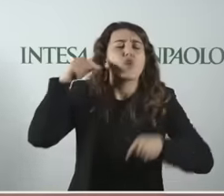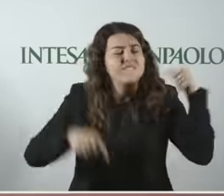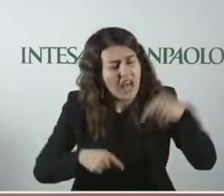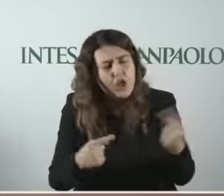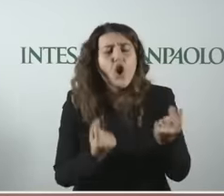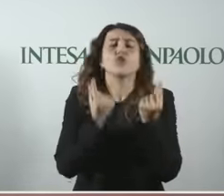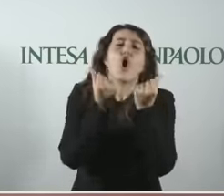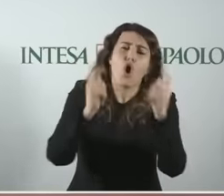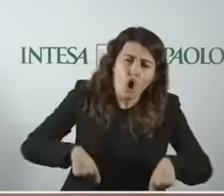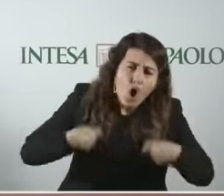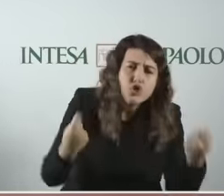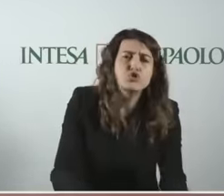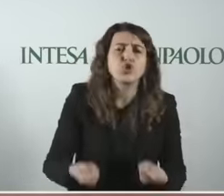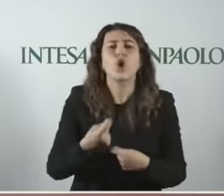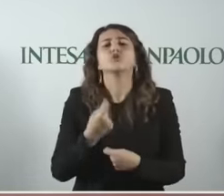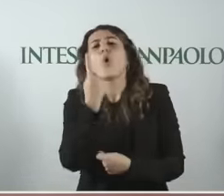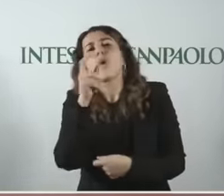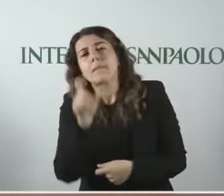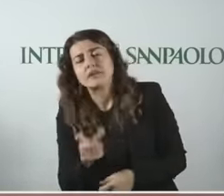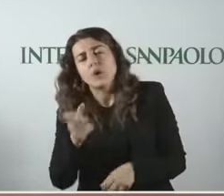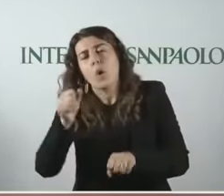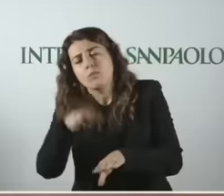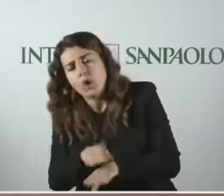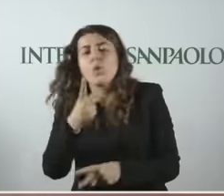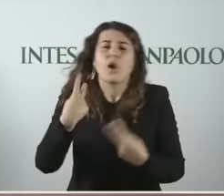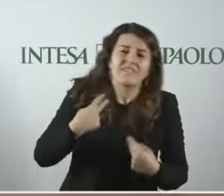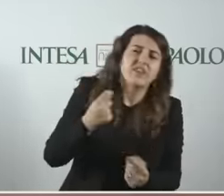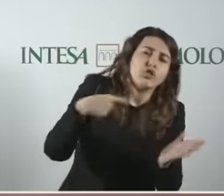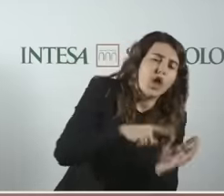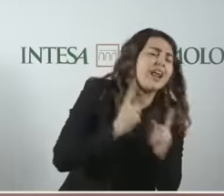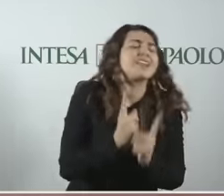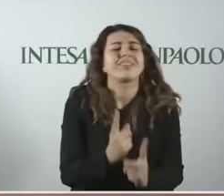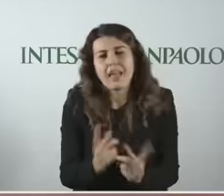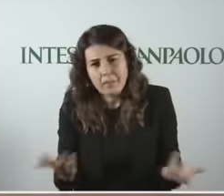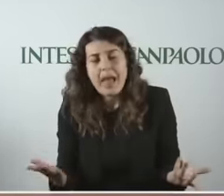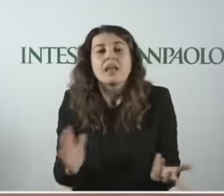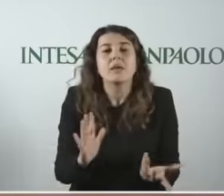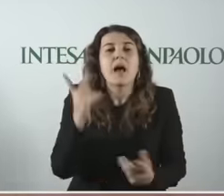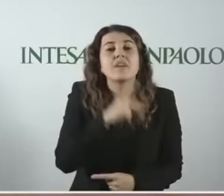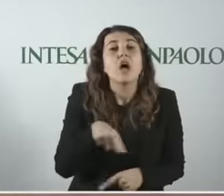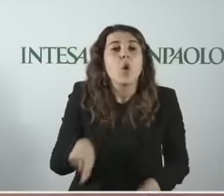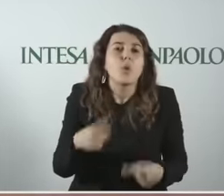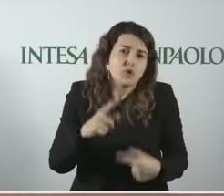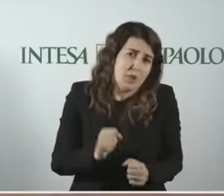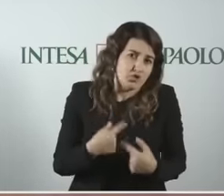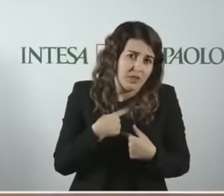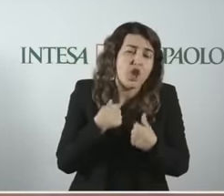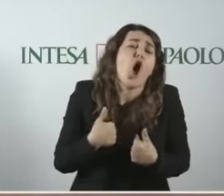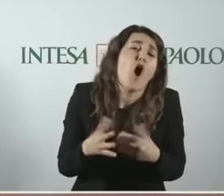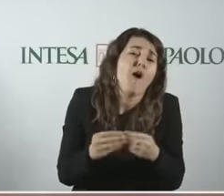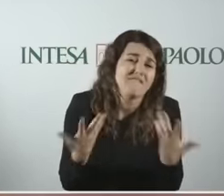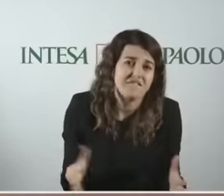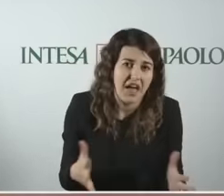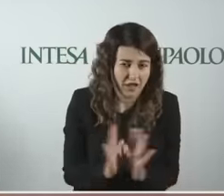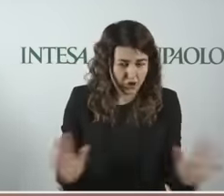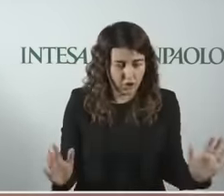costoso uno su due non torna a casa quindi insomma almeno questo lo posso dire che l'ho fatto ora